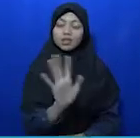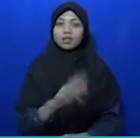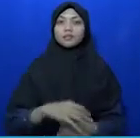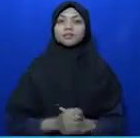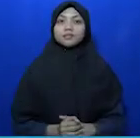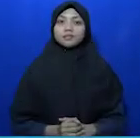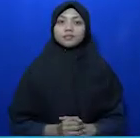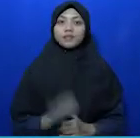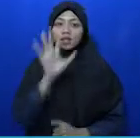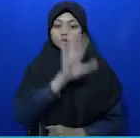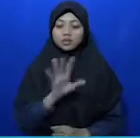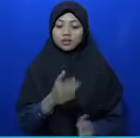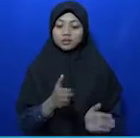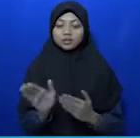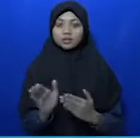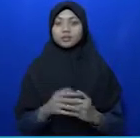Slide berikutnya.